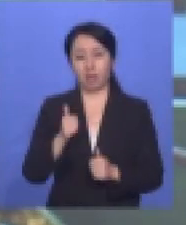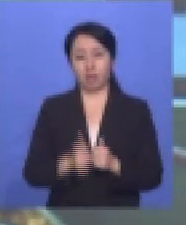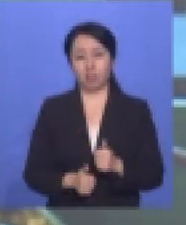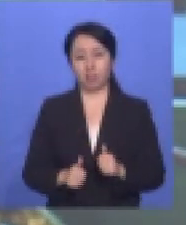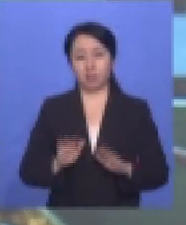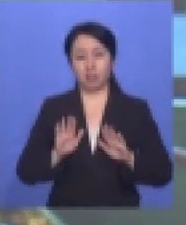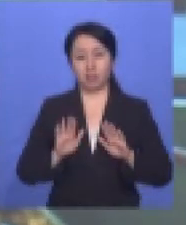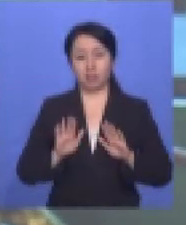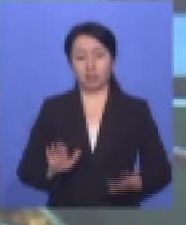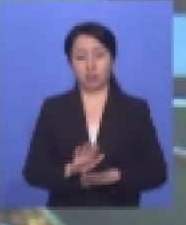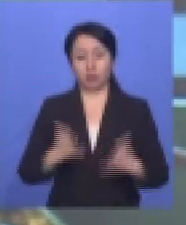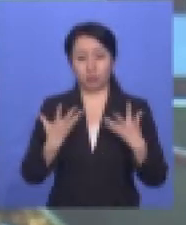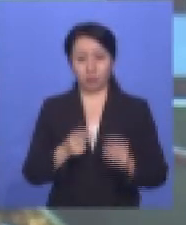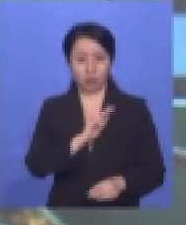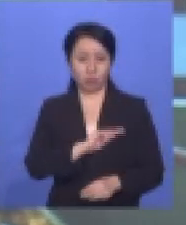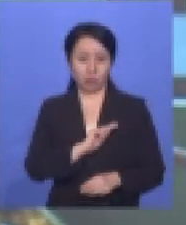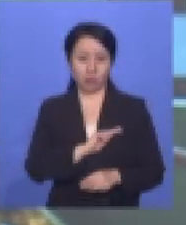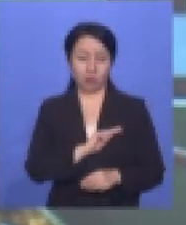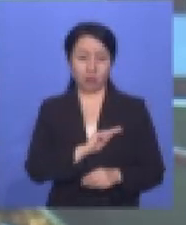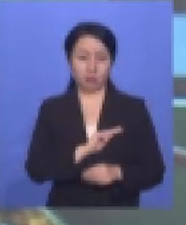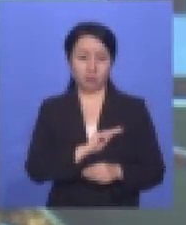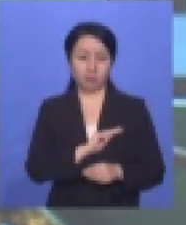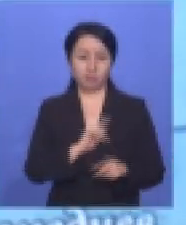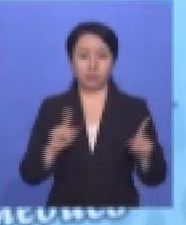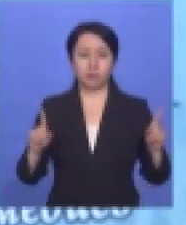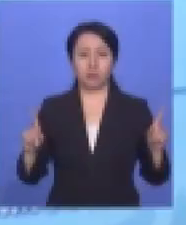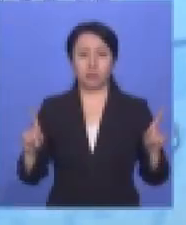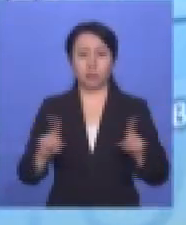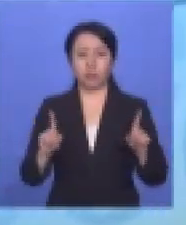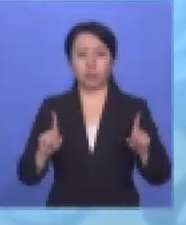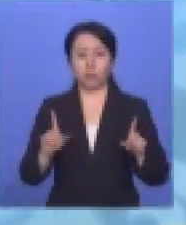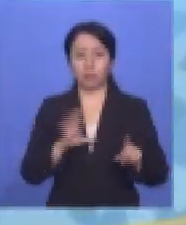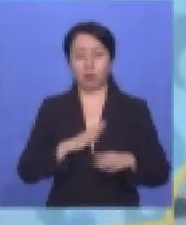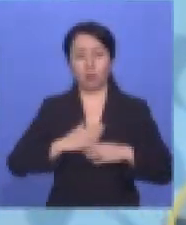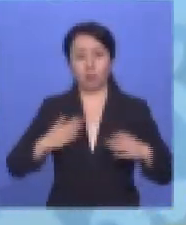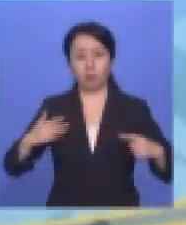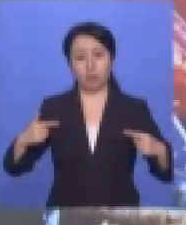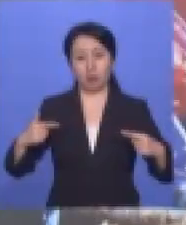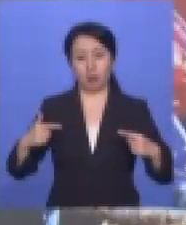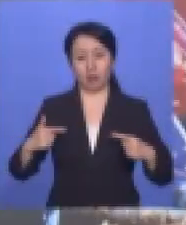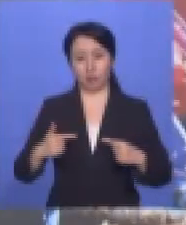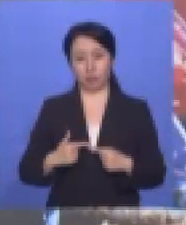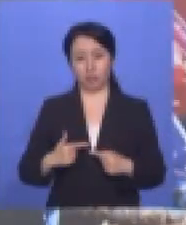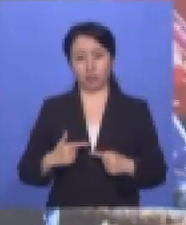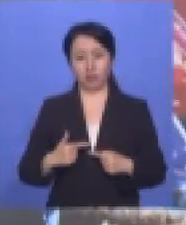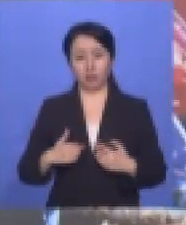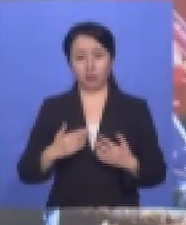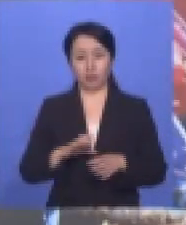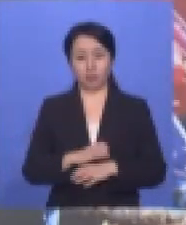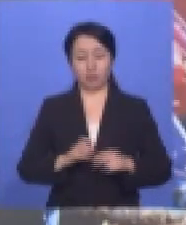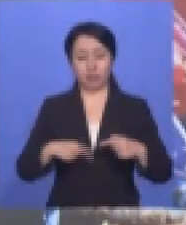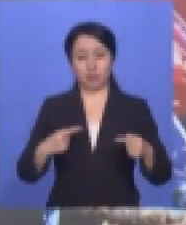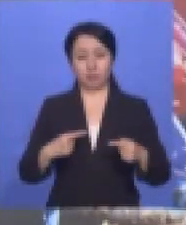только в день труда. Вот. Ну и чтобы была побольше конкуренция, все-таки варю, отопление,